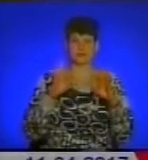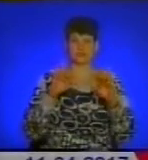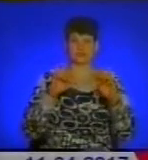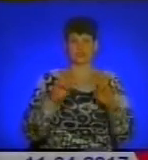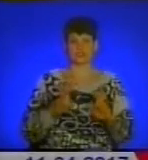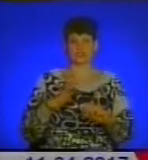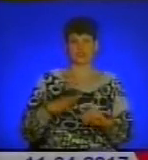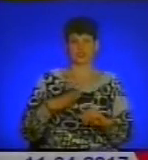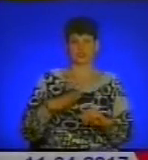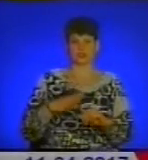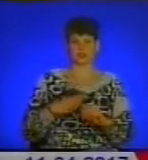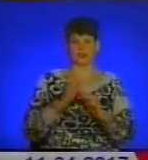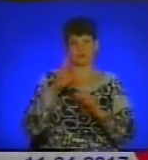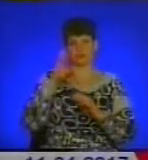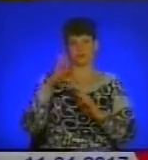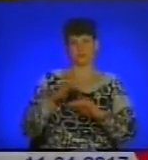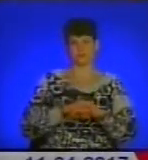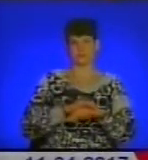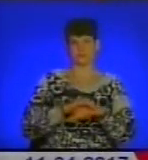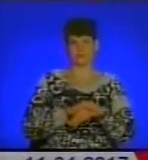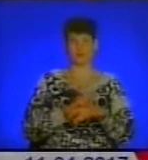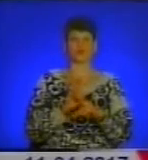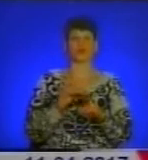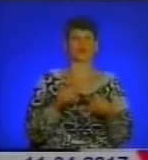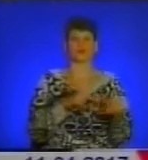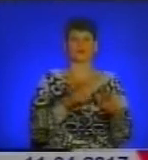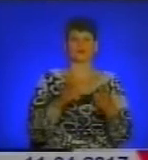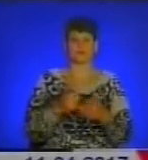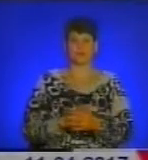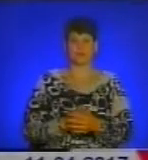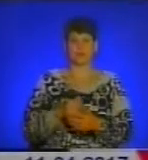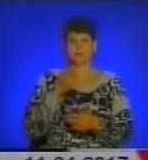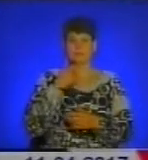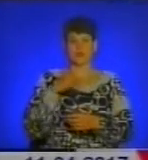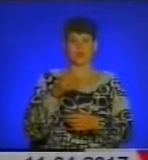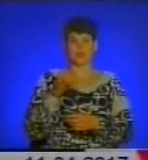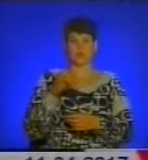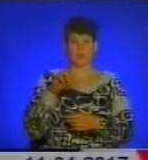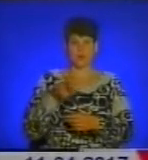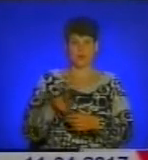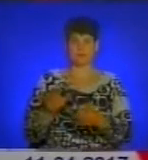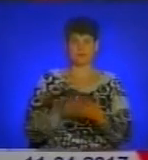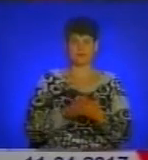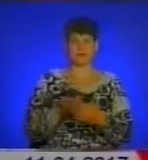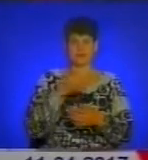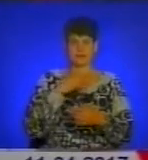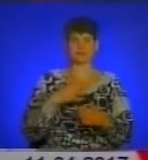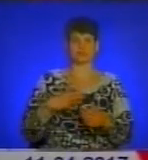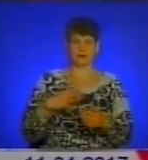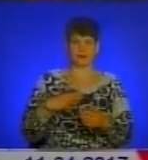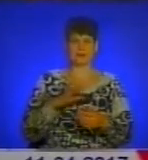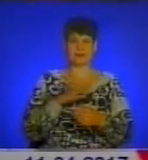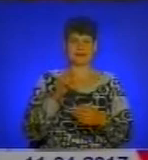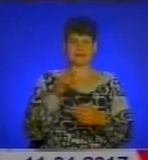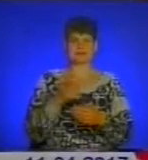чекати змилування. А що робити? До кого йти? А от пані Юлія безкоштовно ліків таки дочекалася. Щоправда, не тих, за